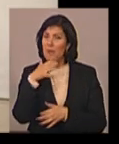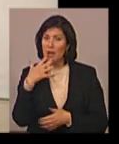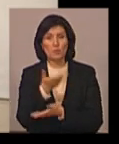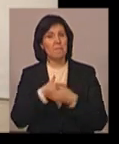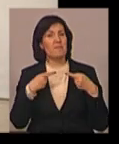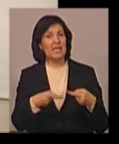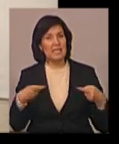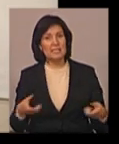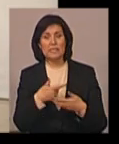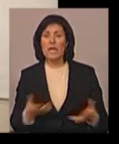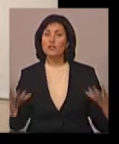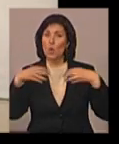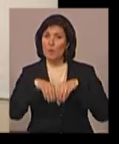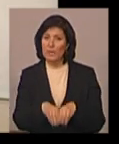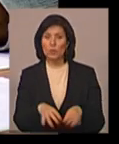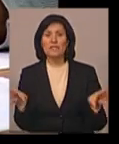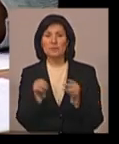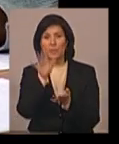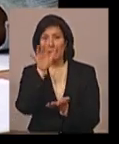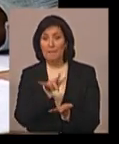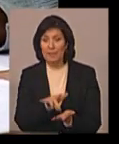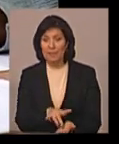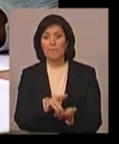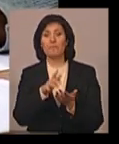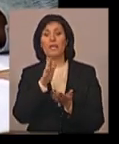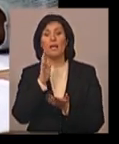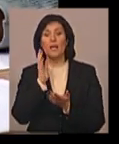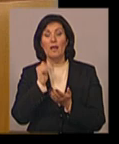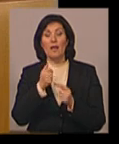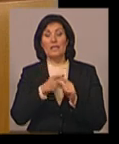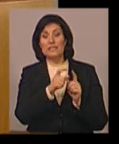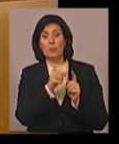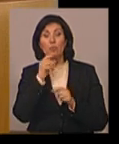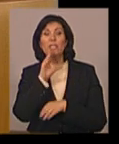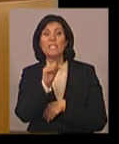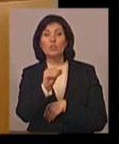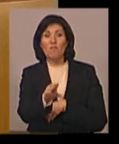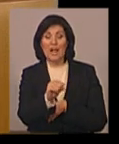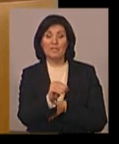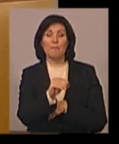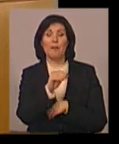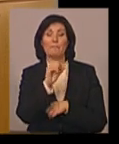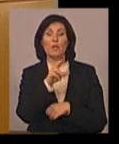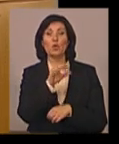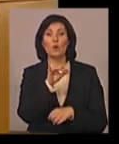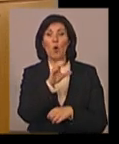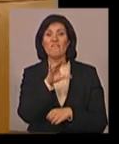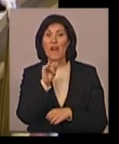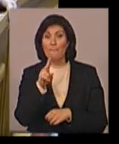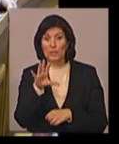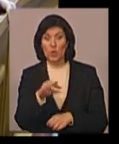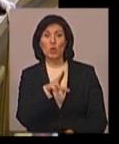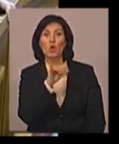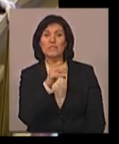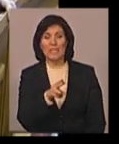але нас об'єднує спільна мета. О півдні на хвилі українського радіо текст диктуватиме Олександр Авраменко, доцент Київського